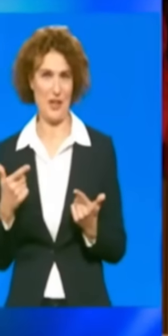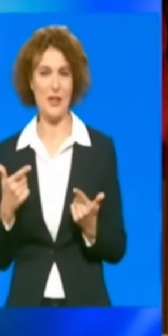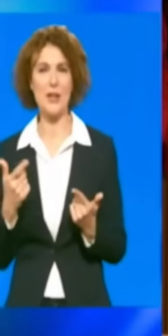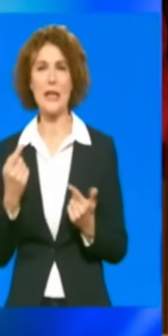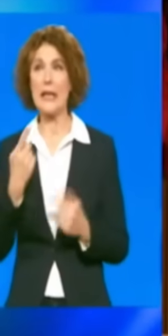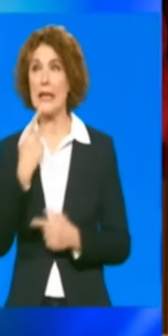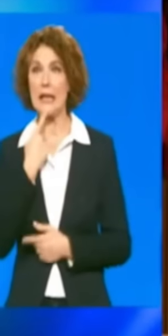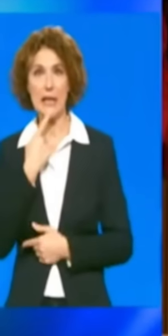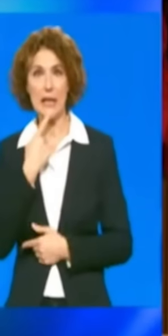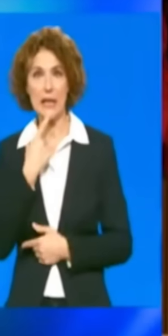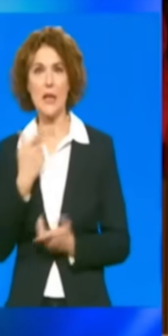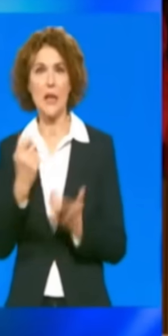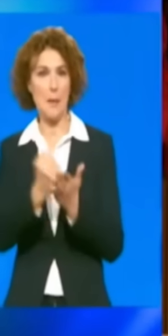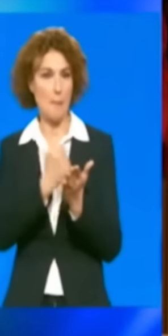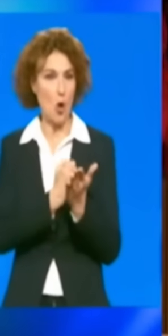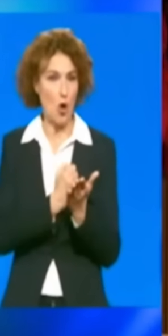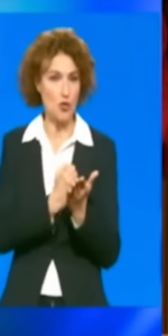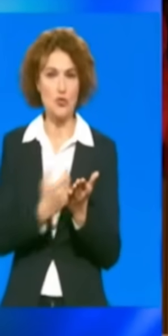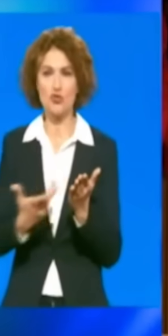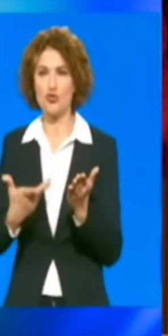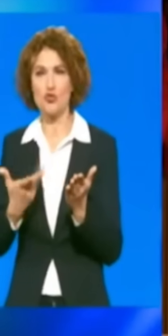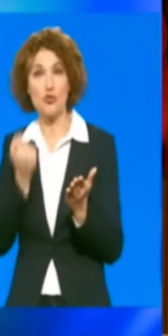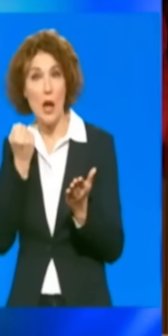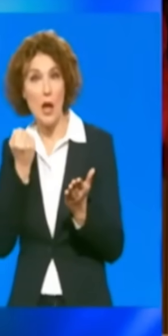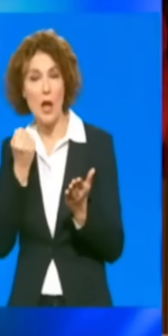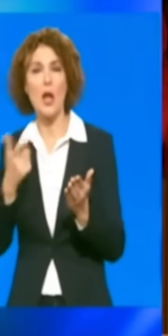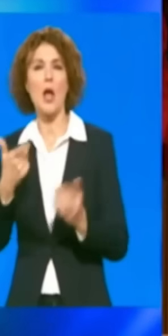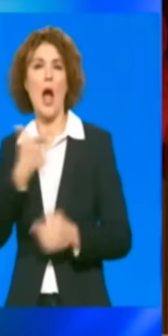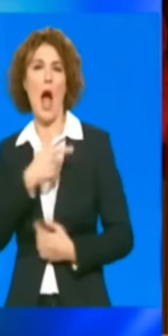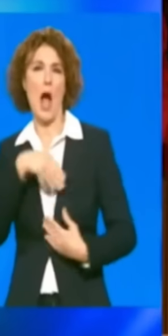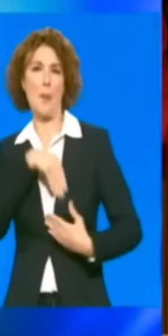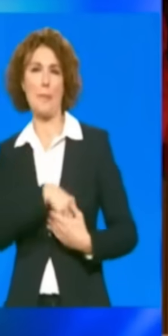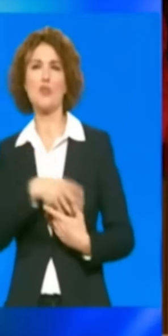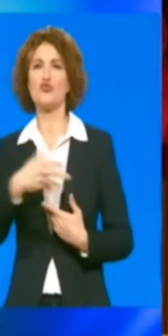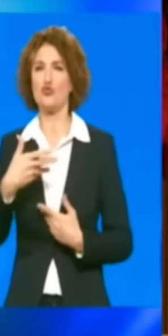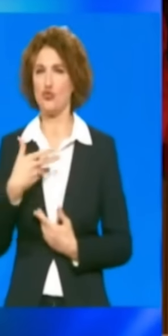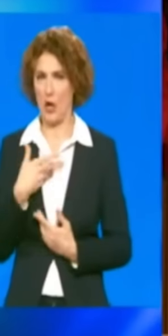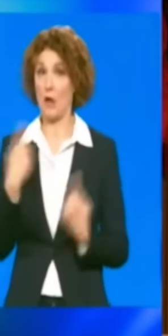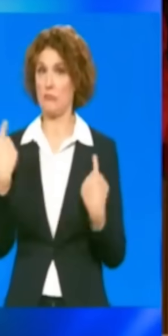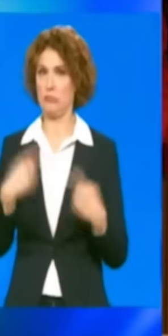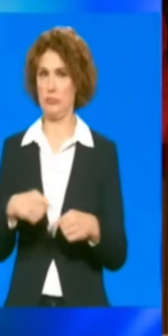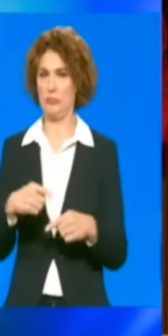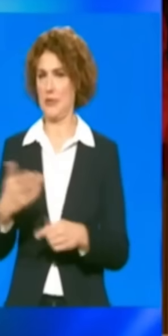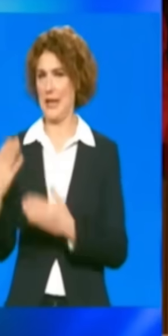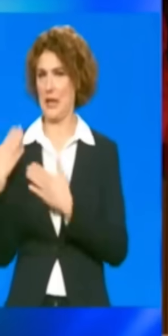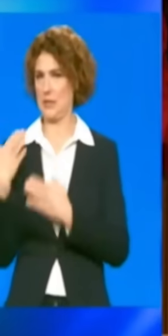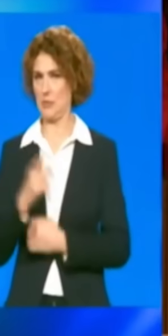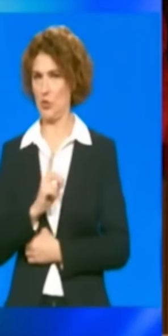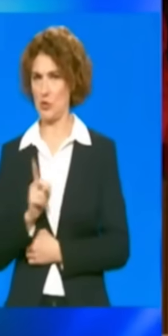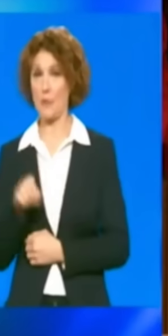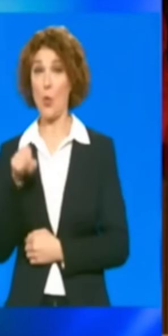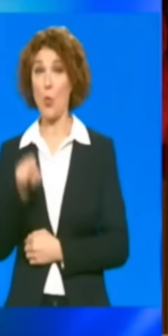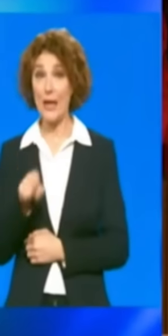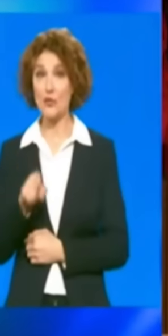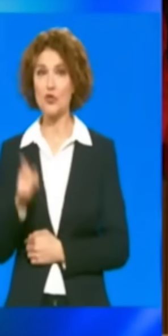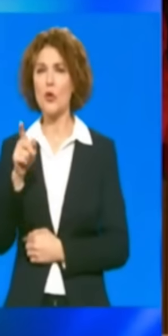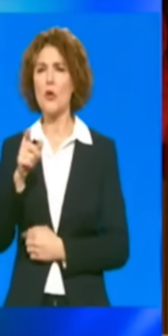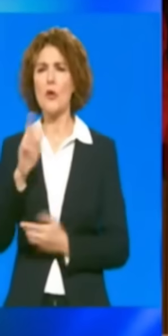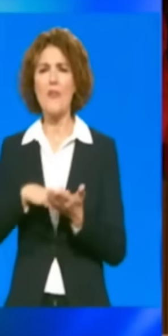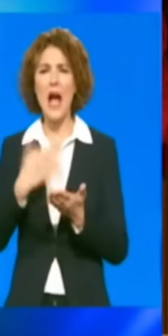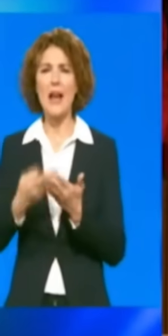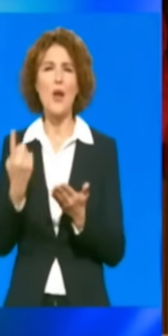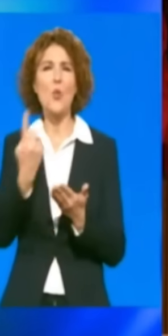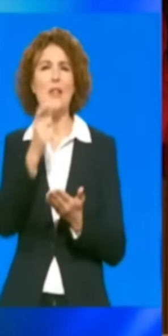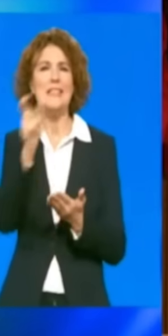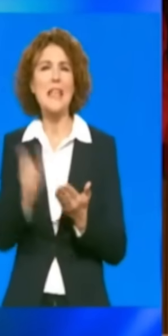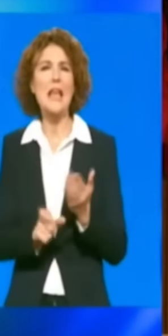è Chi ha quel porto d'armi e chi detiene quell'arma e questo per me non va bene per un italiano qualsiasi figuriamoci